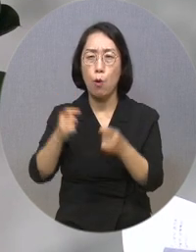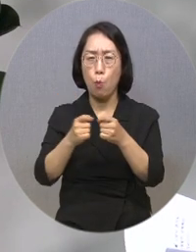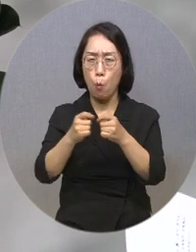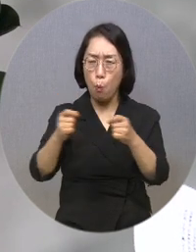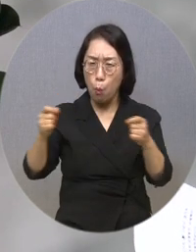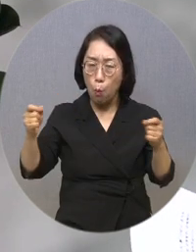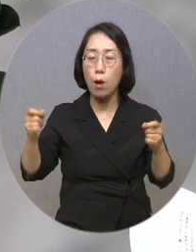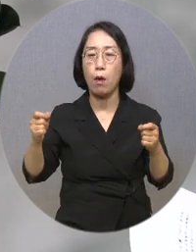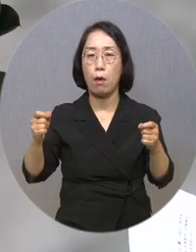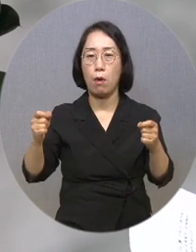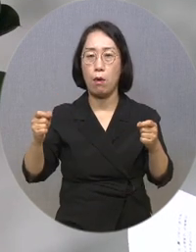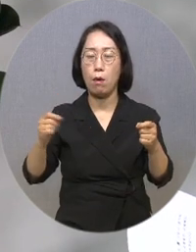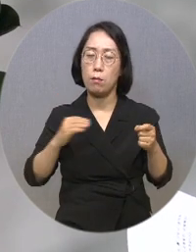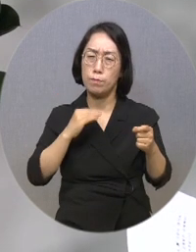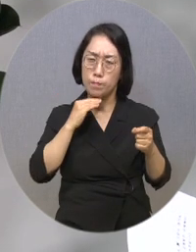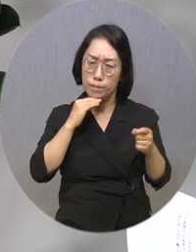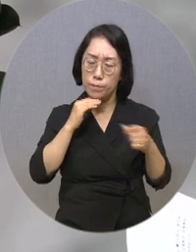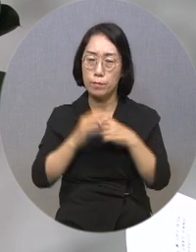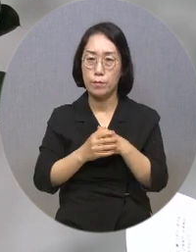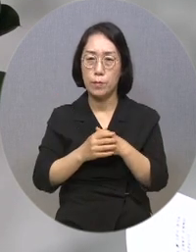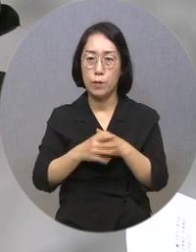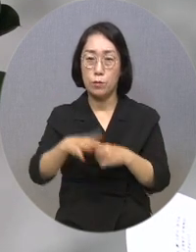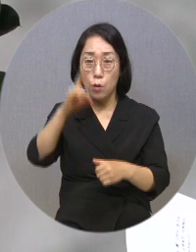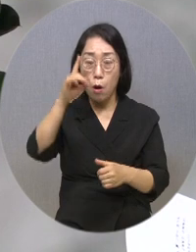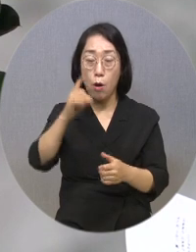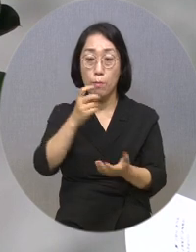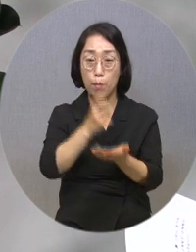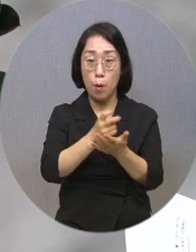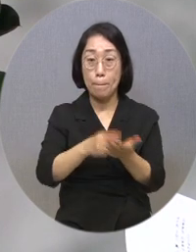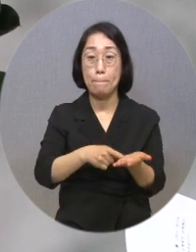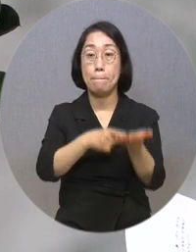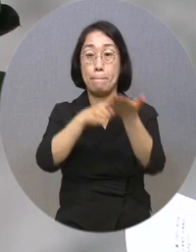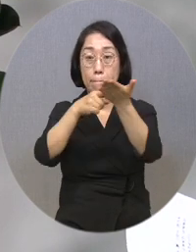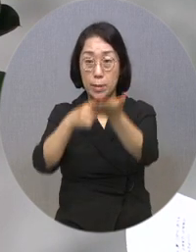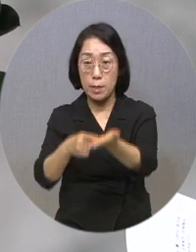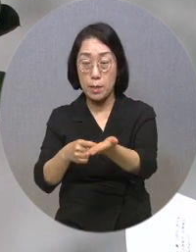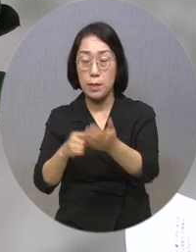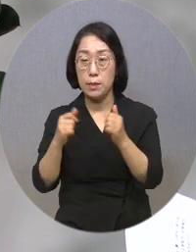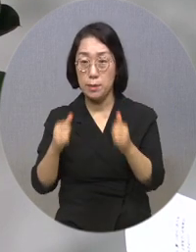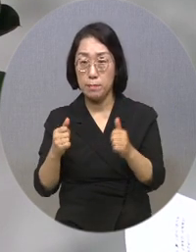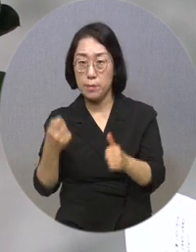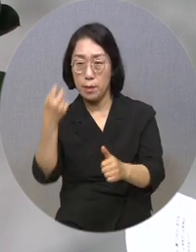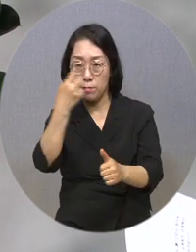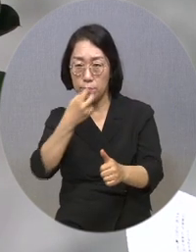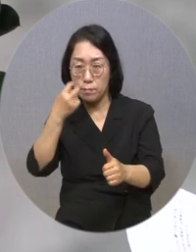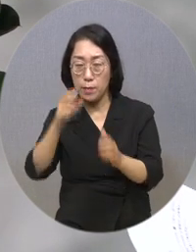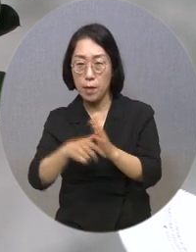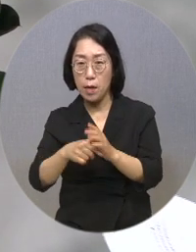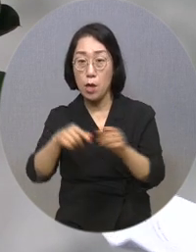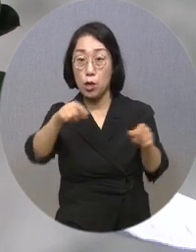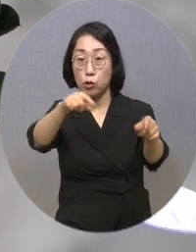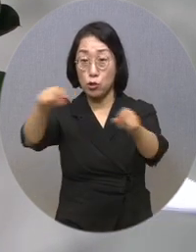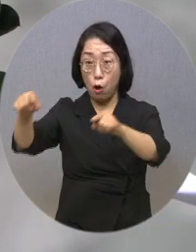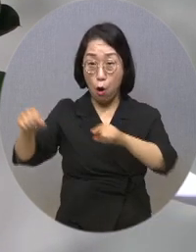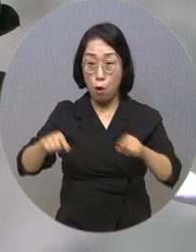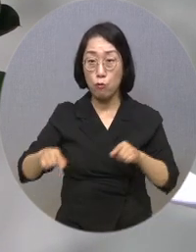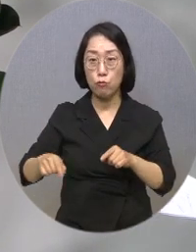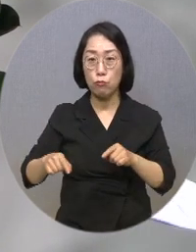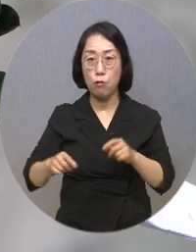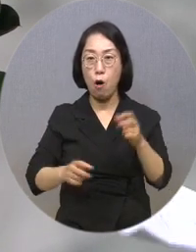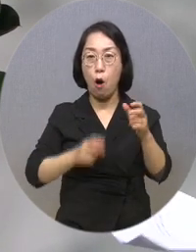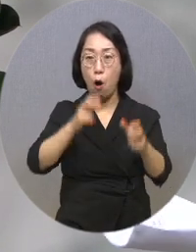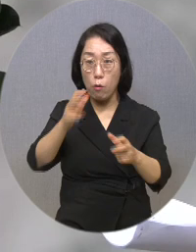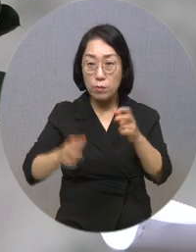긴 시간이거든요. 실질적으로 조례가 입안되고 심의하는 과정 속에서도 전국에서 교복업체들이